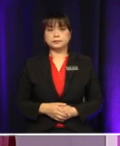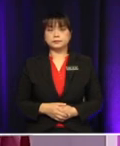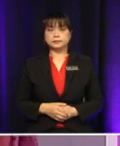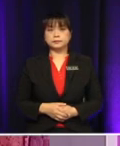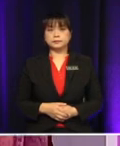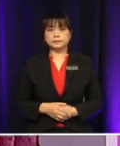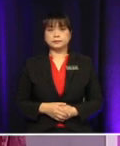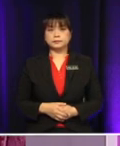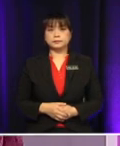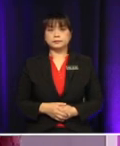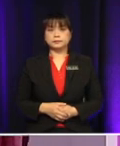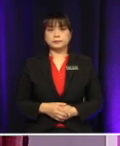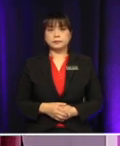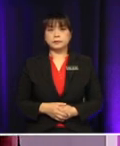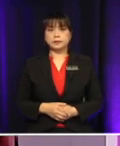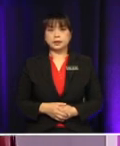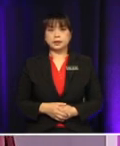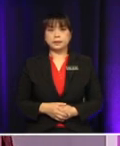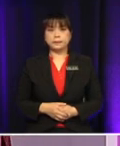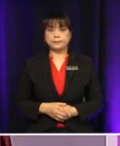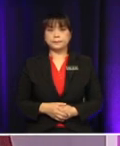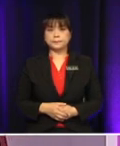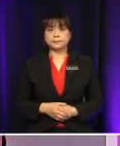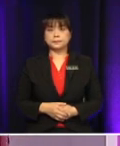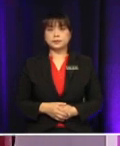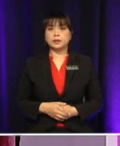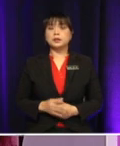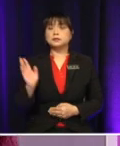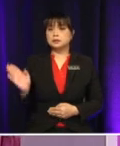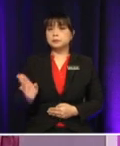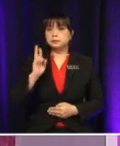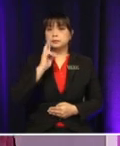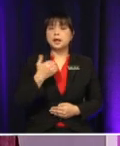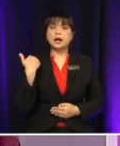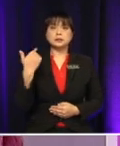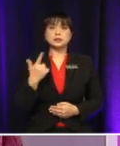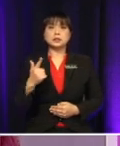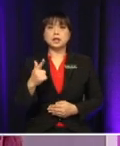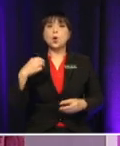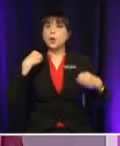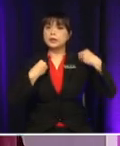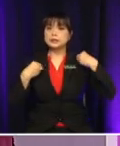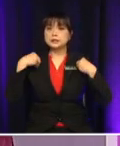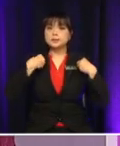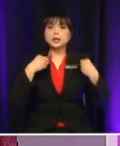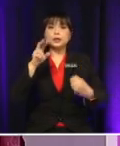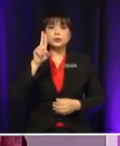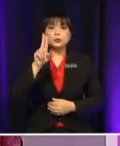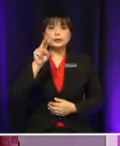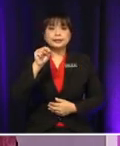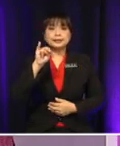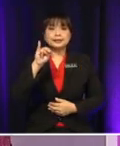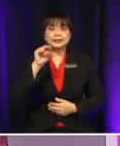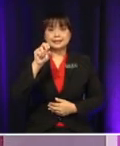penjelasan untuk yukeriot itu sebenarnya ya oke iya merupakan organisme unisel atau mati sel oke apa